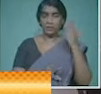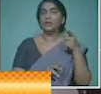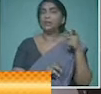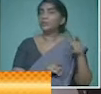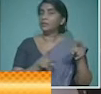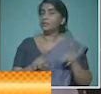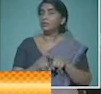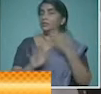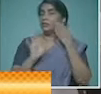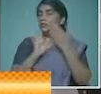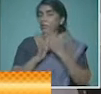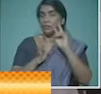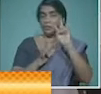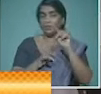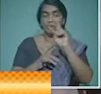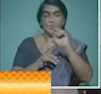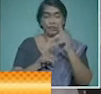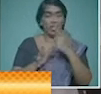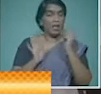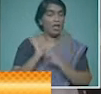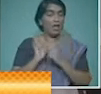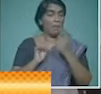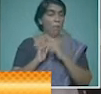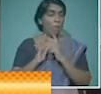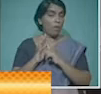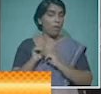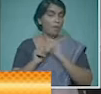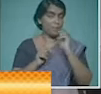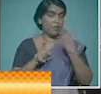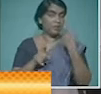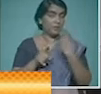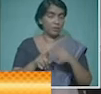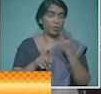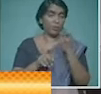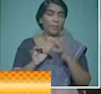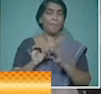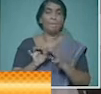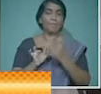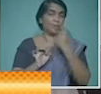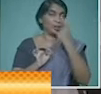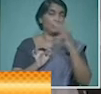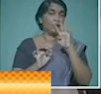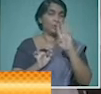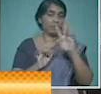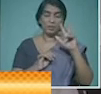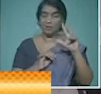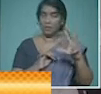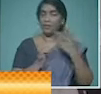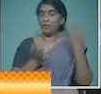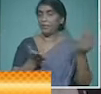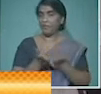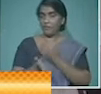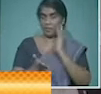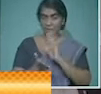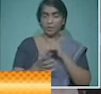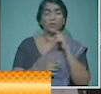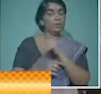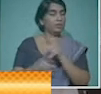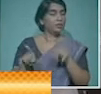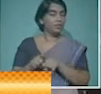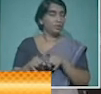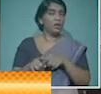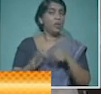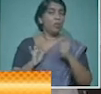முடிந்தது. முன்னதாக 2002 முதல் 2003 ஆண்டு காலப்பகுதியில் ஐக்கிய தேசிய கட்சி அரசாங்கம் அரச